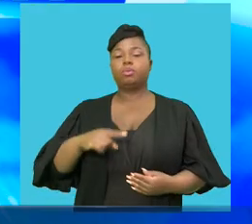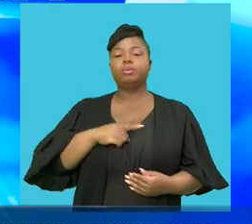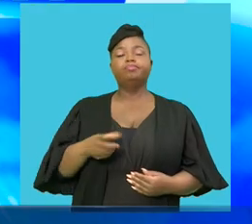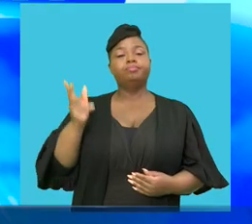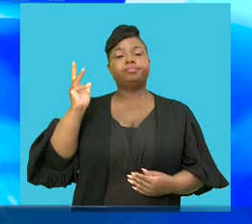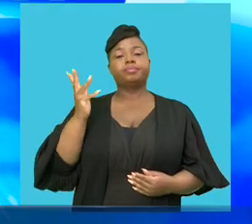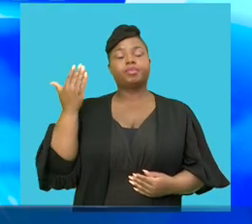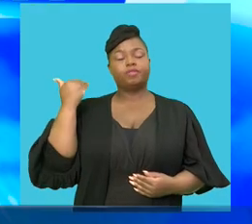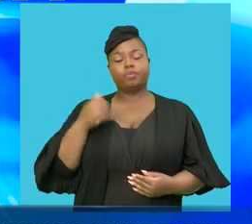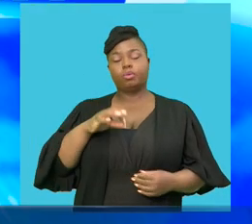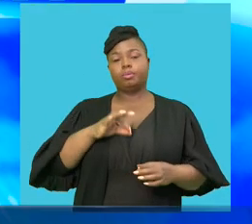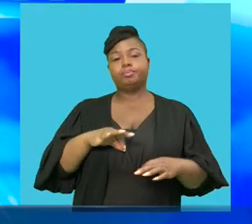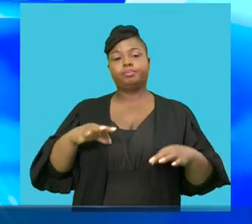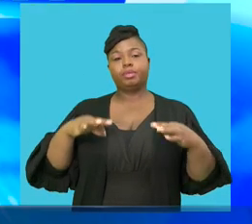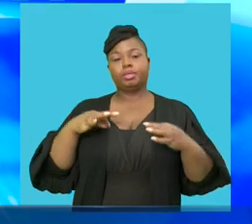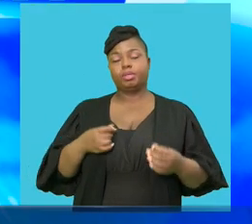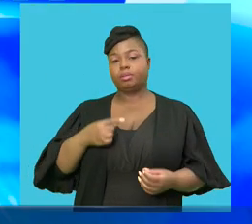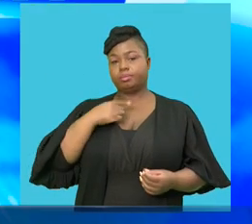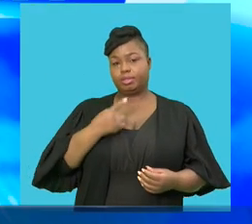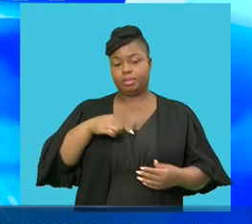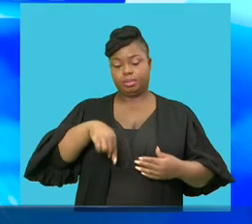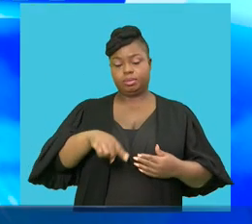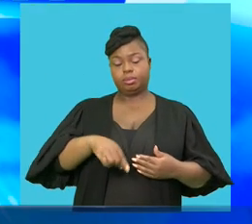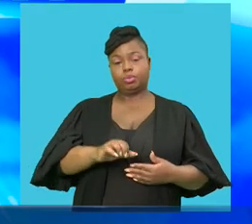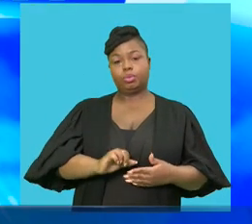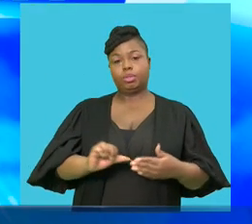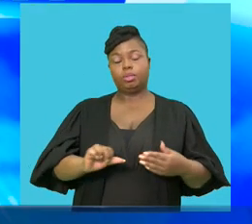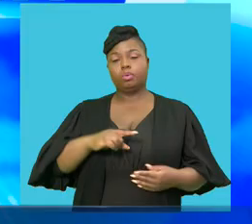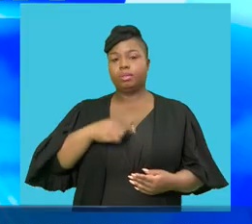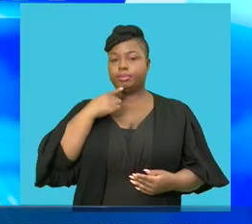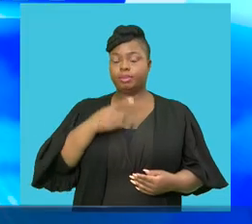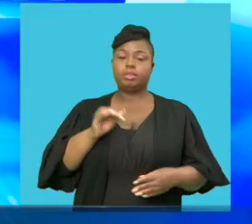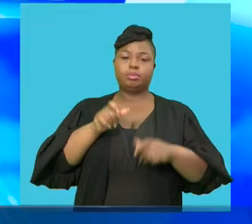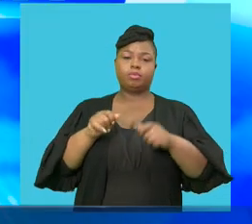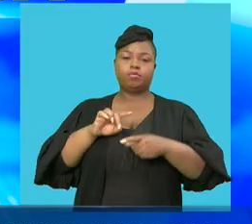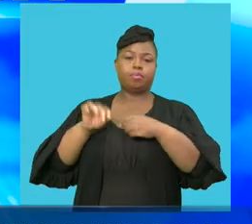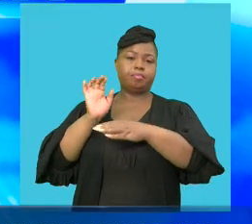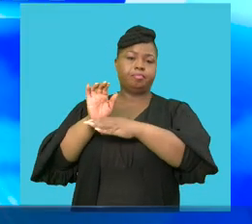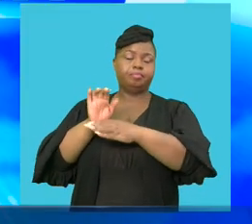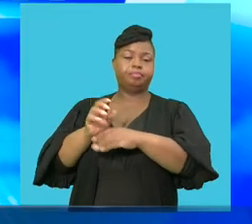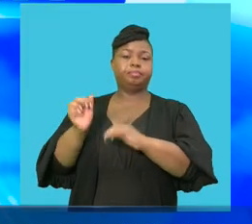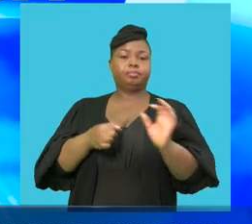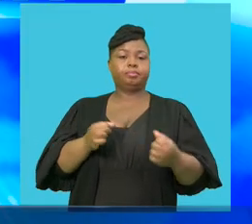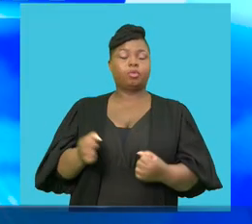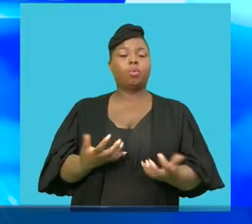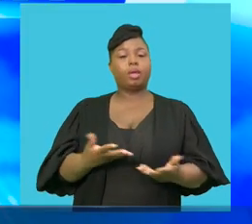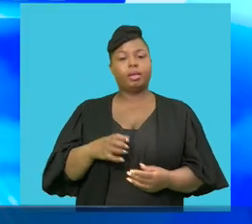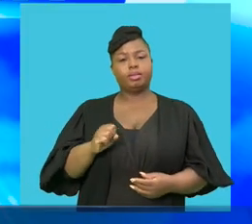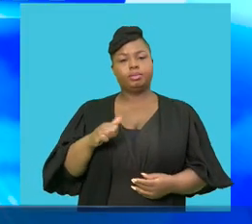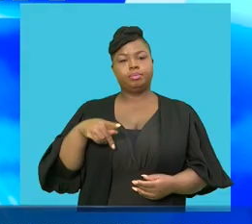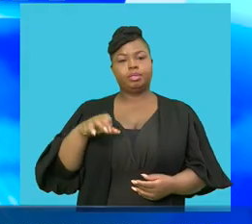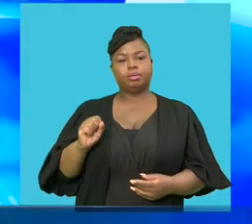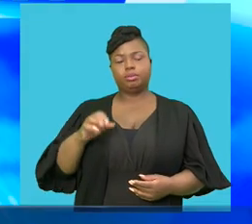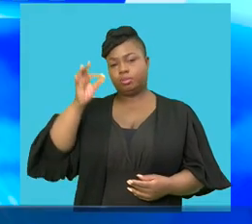kwentetho kaMorelo ebangele isanqa ekuqaleni kwale veki malunga nokuqeshwa kwabemi bangaphandle kwisebe lamapolisa esixeko. Phakathi kwezinye